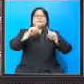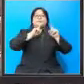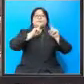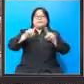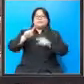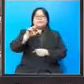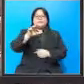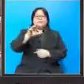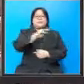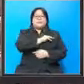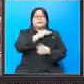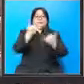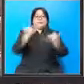pertanyaan tanya menteri padahal ini image